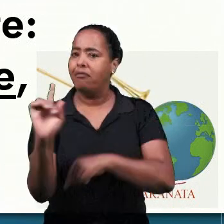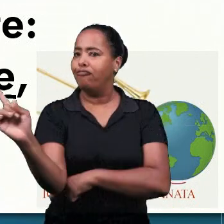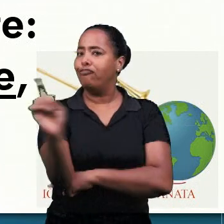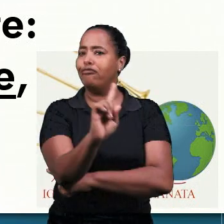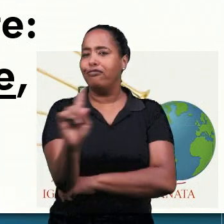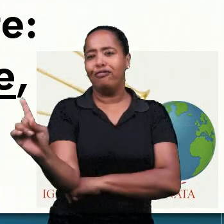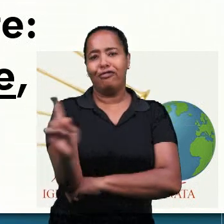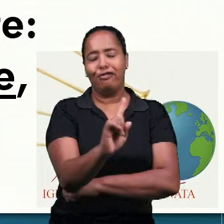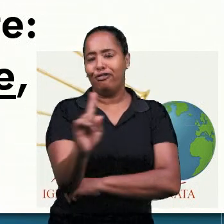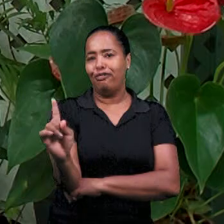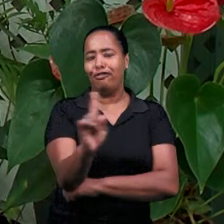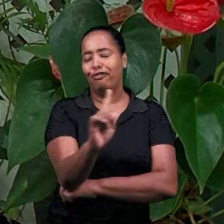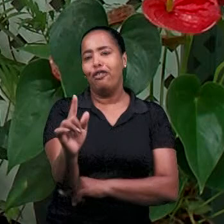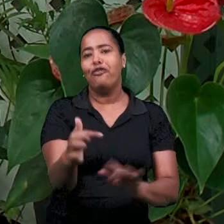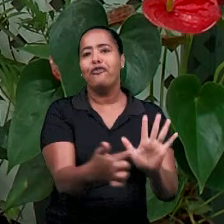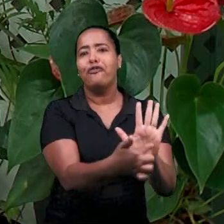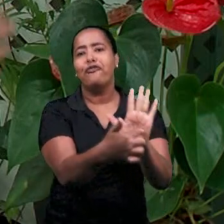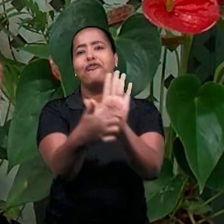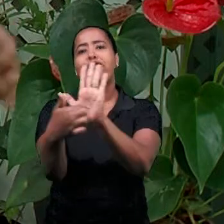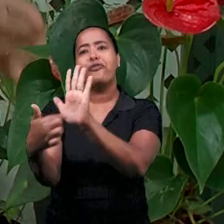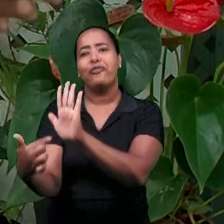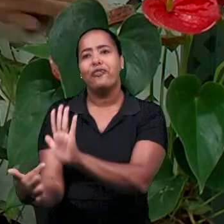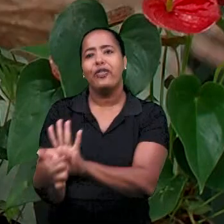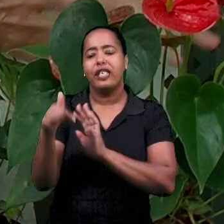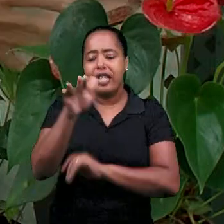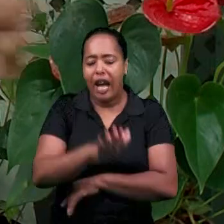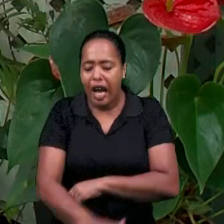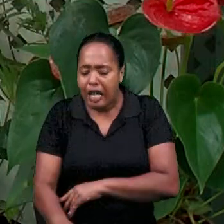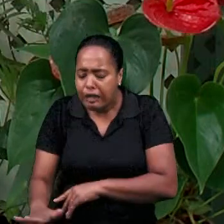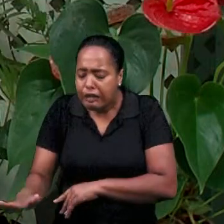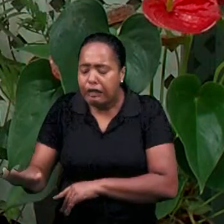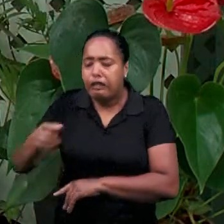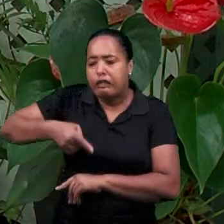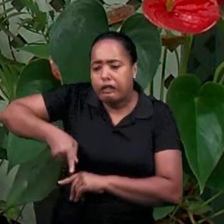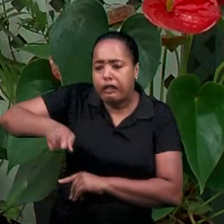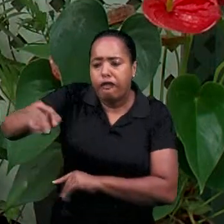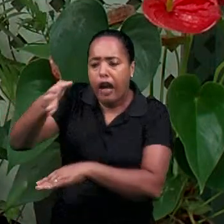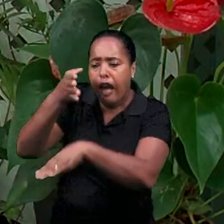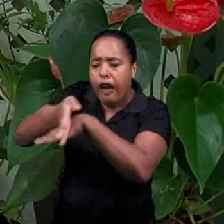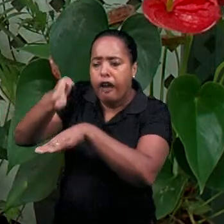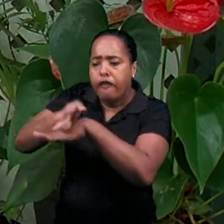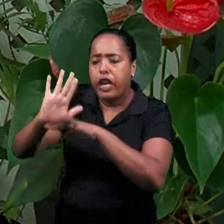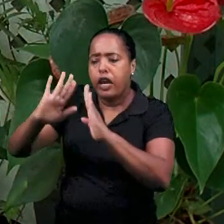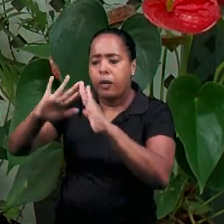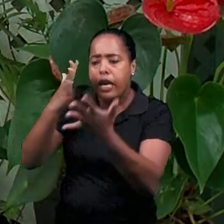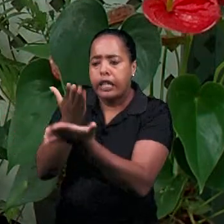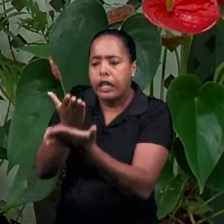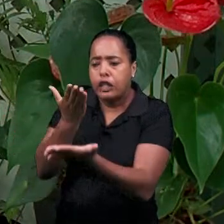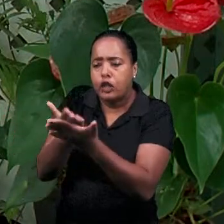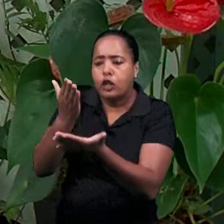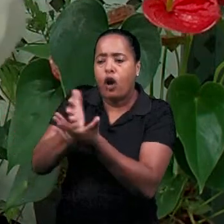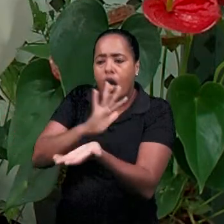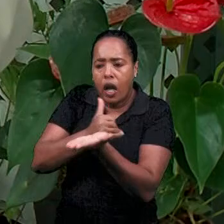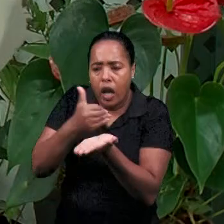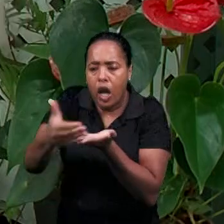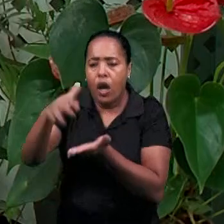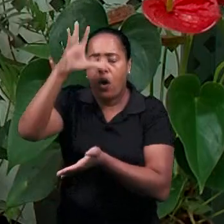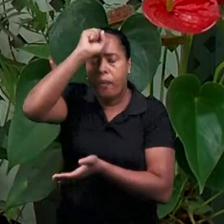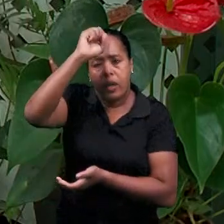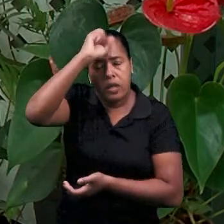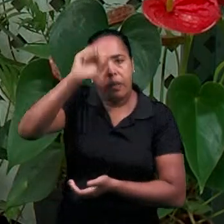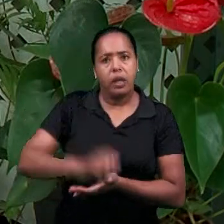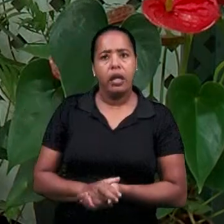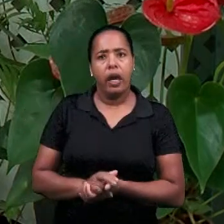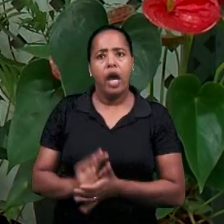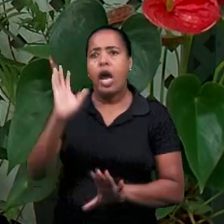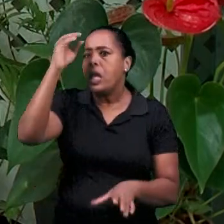quand nous parlons de ça, nous ne sommes pas en train de critiquer, nous devons montrer à nos enfants, l'enfant qui va à l'école commence à apprendre ces choses, ce qui n'est pas dans